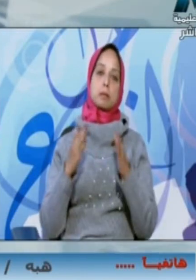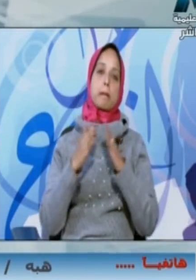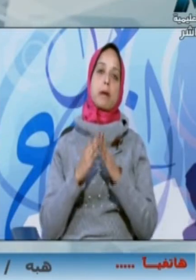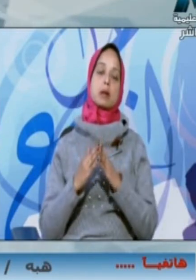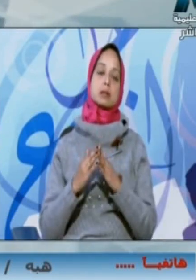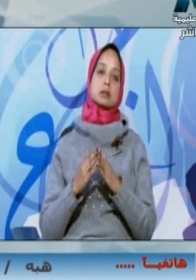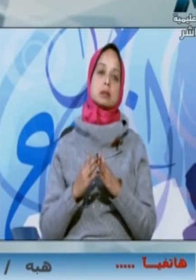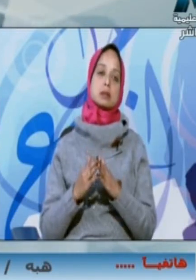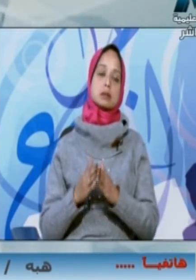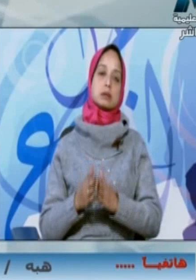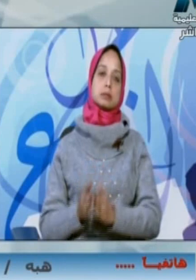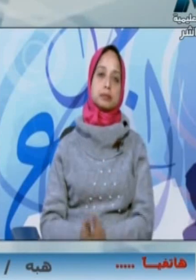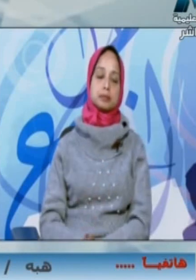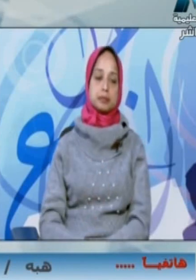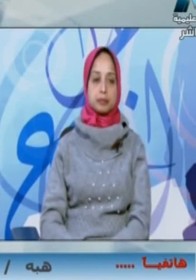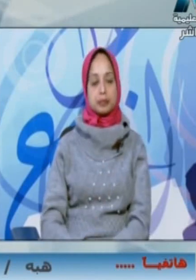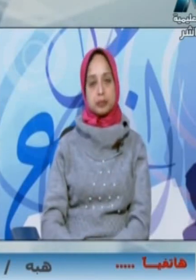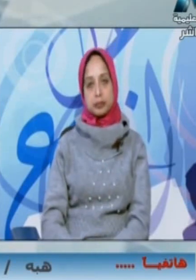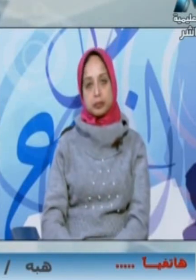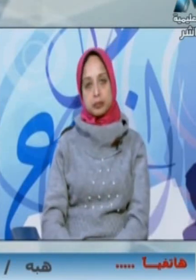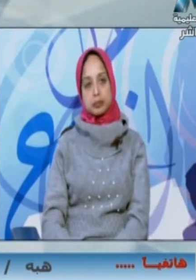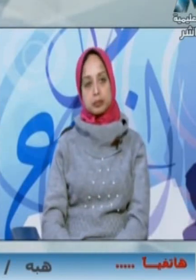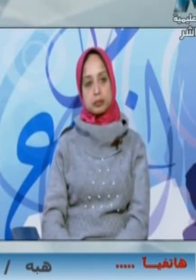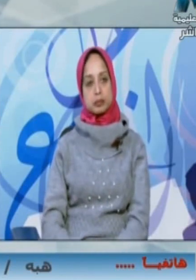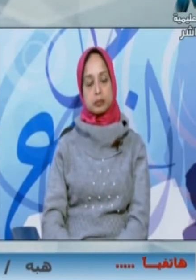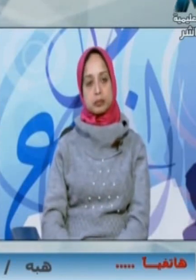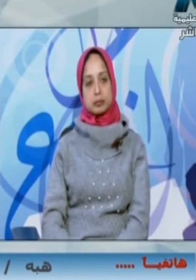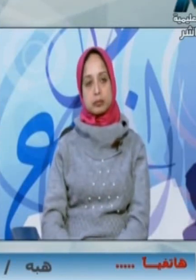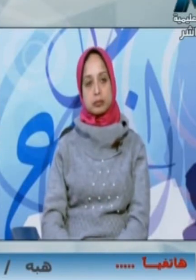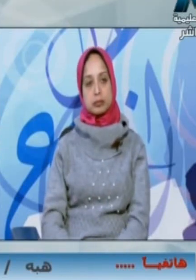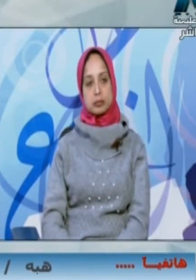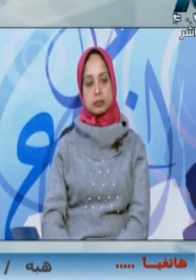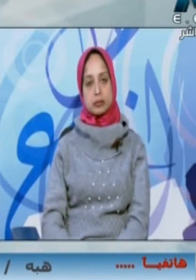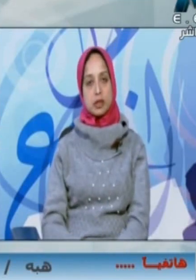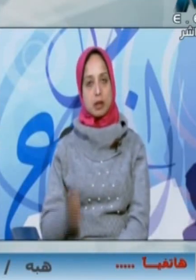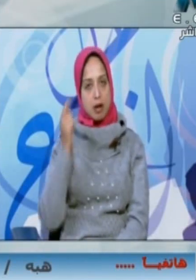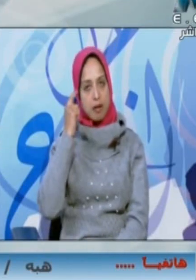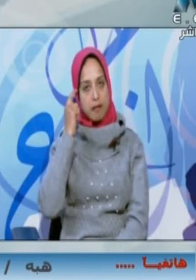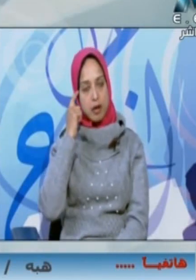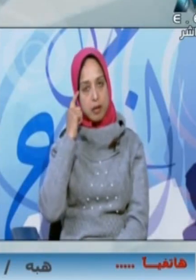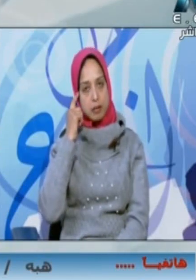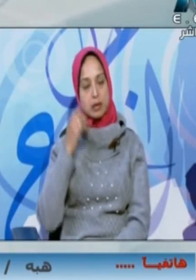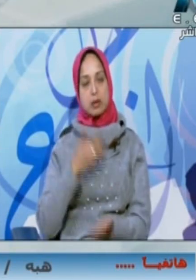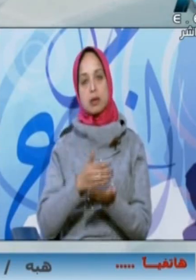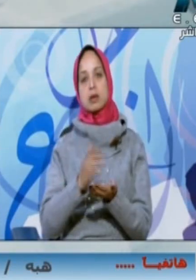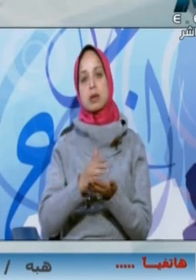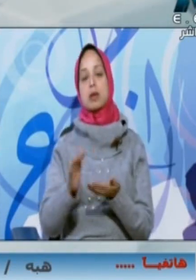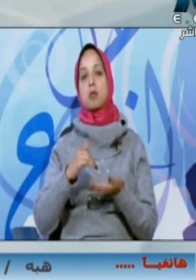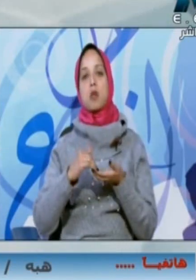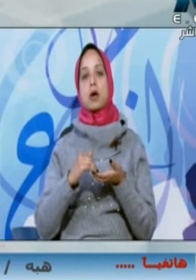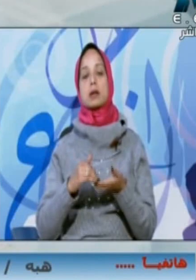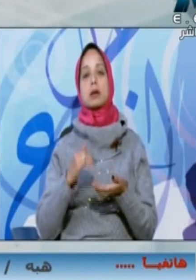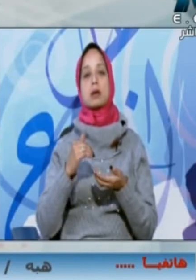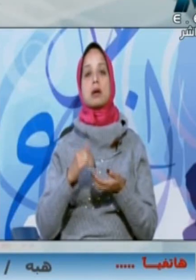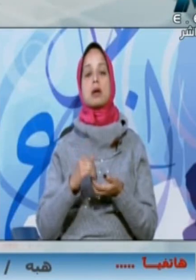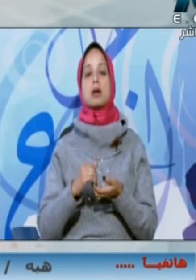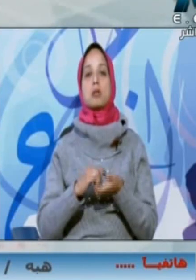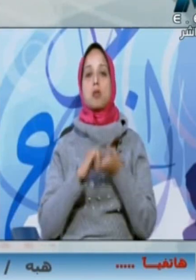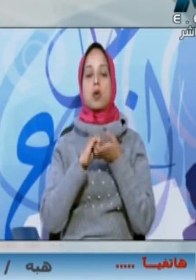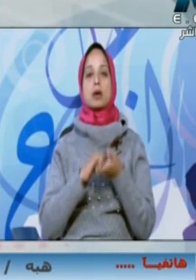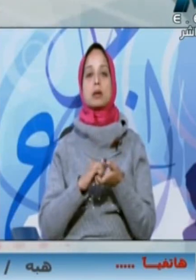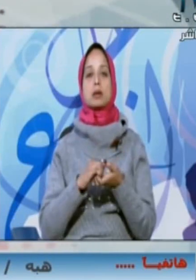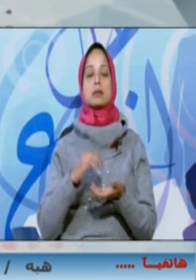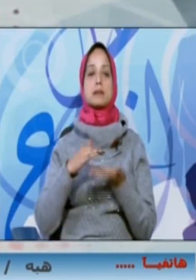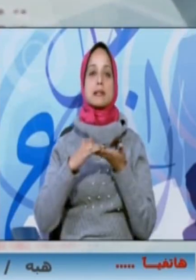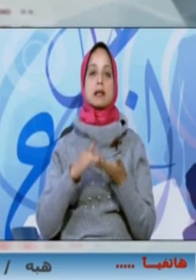انه استغلال التام لمصر معاهده التحفظات الاربعه. افهميني بس، الغاء المعاهده في صالحنا ليه؟ المعاهده احنا ما عندناش